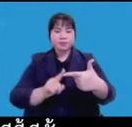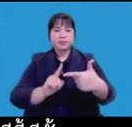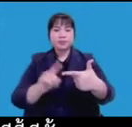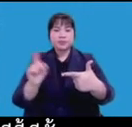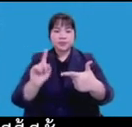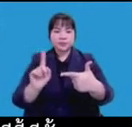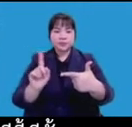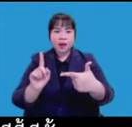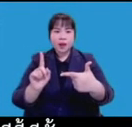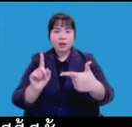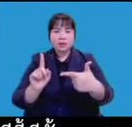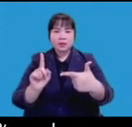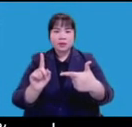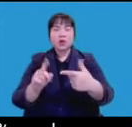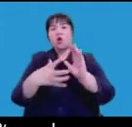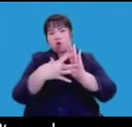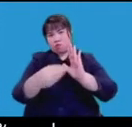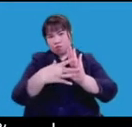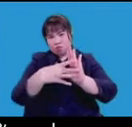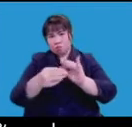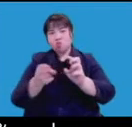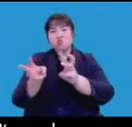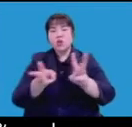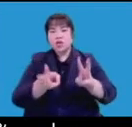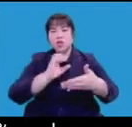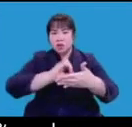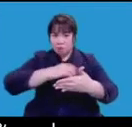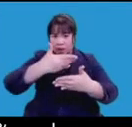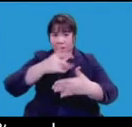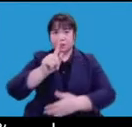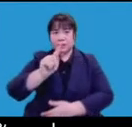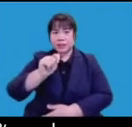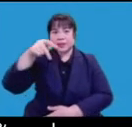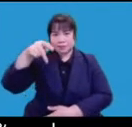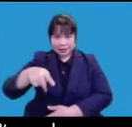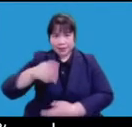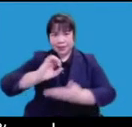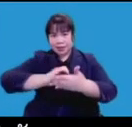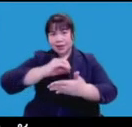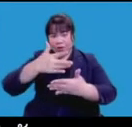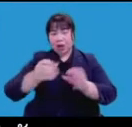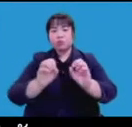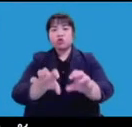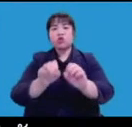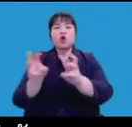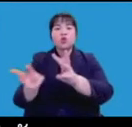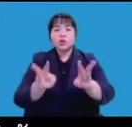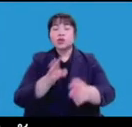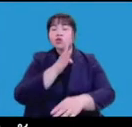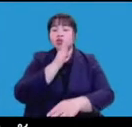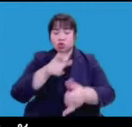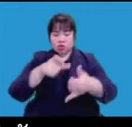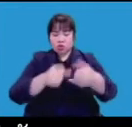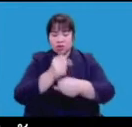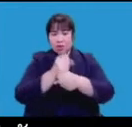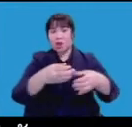างปฏิบัติแล้วเนี่ยก็จะต้องมีการอบรมการใช้เครื่องมือสำคัญคือ TP Map Logbook ให้คนที่อยู่ในการทำง